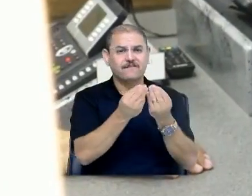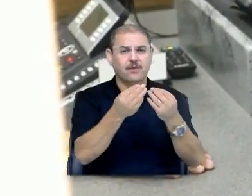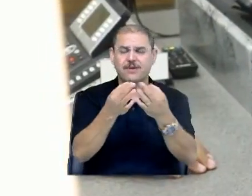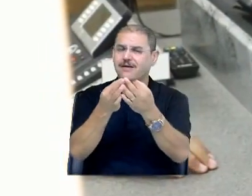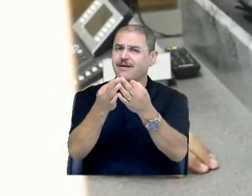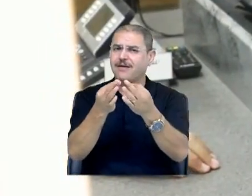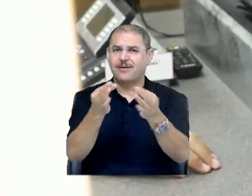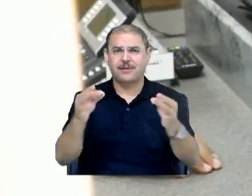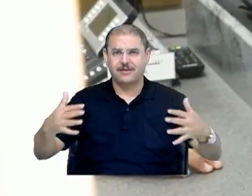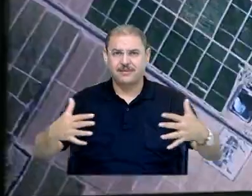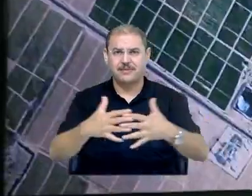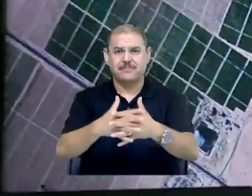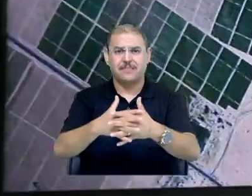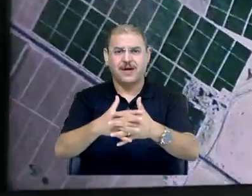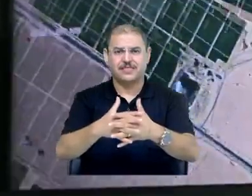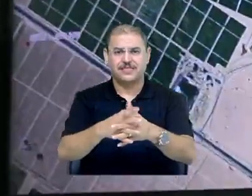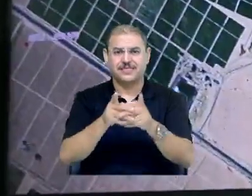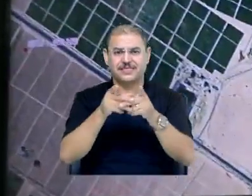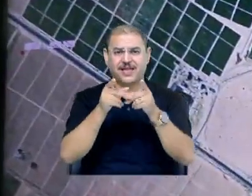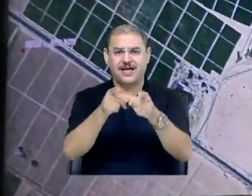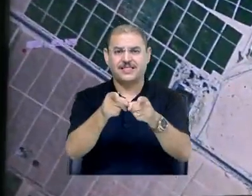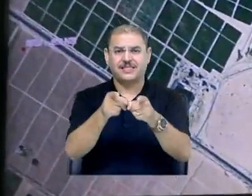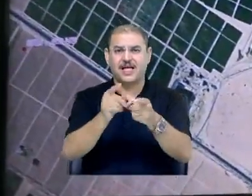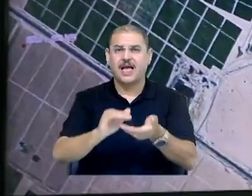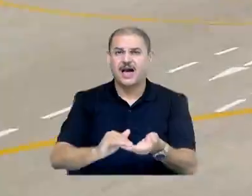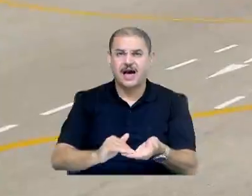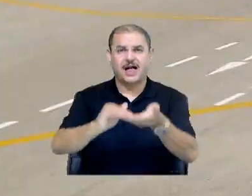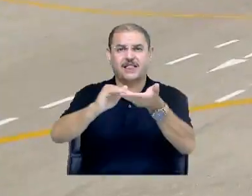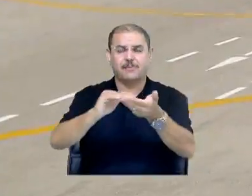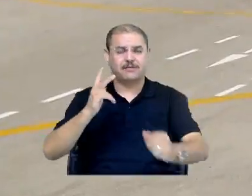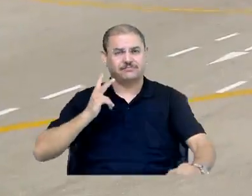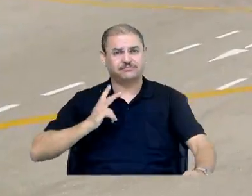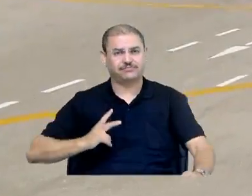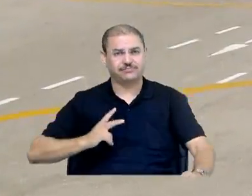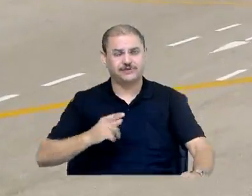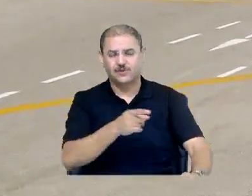تشكيلاتها ووحداتها للارتقاء بمستوى الخدمات المقدمه للمواطنين